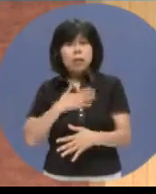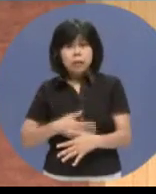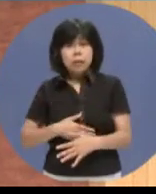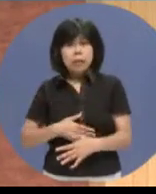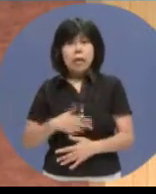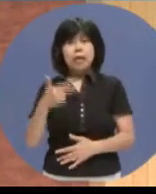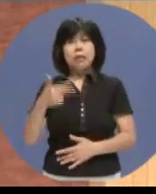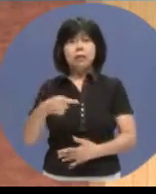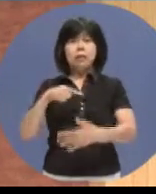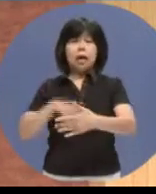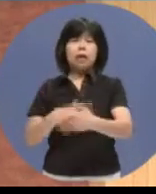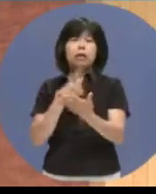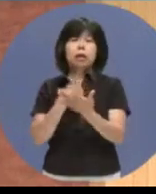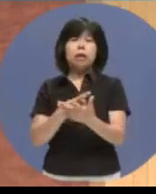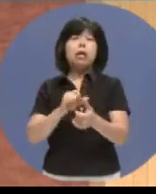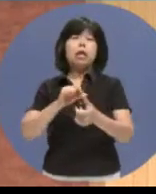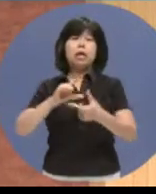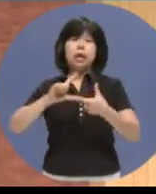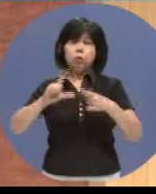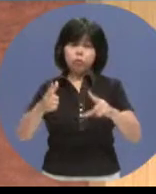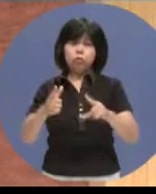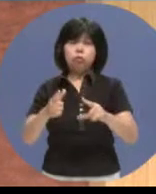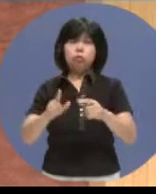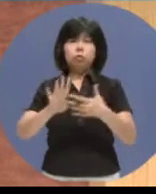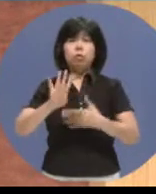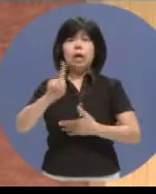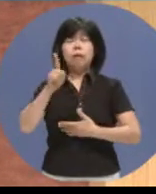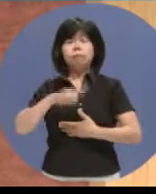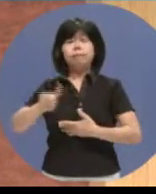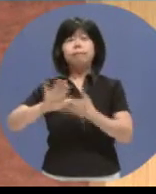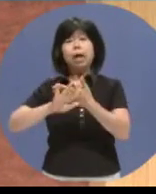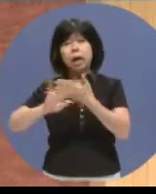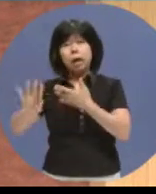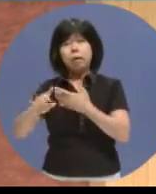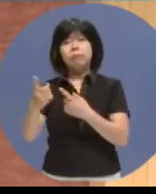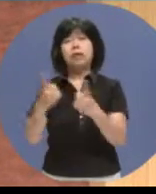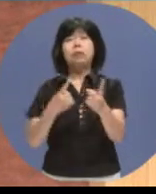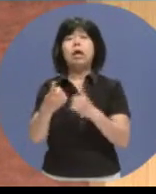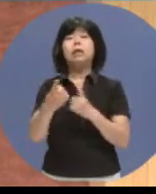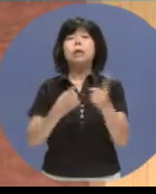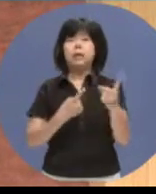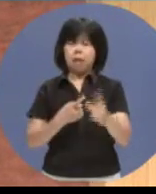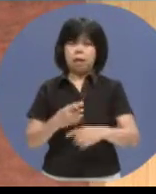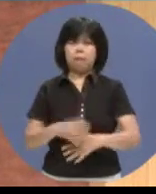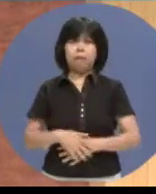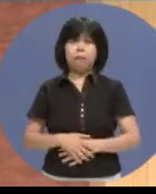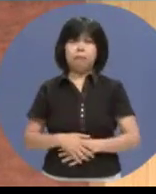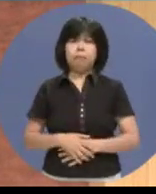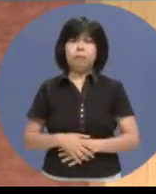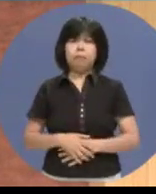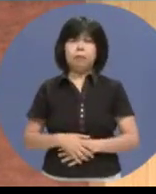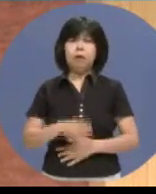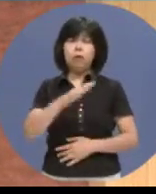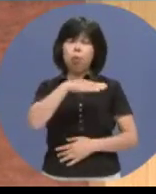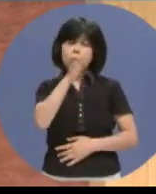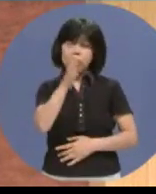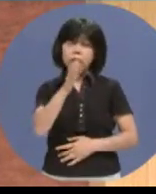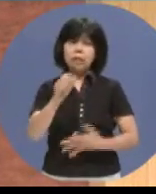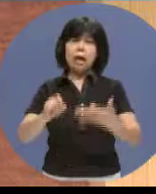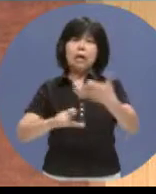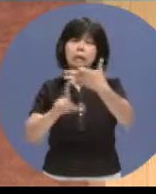生駒市内だけでなく県外からの参加者も多かったようです。また当日は